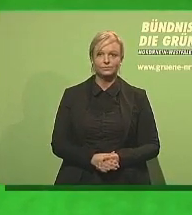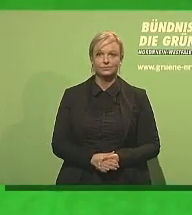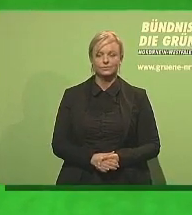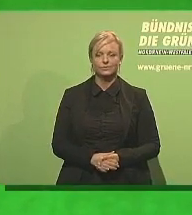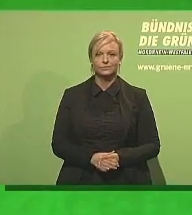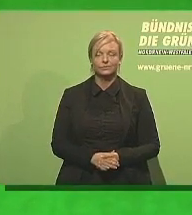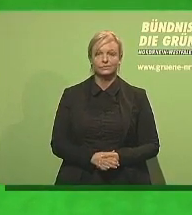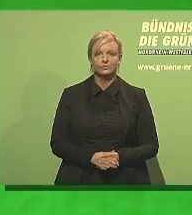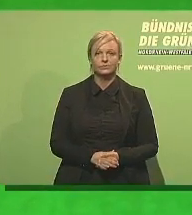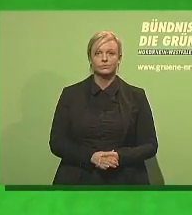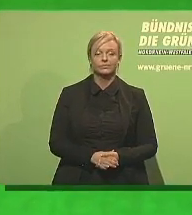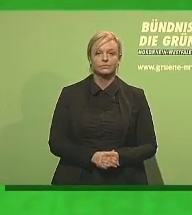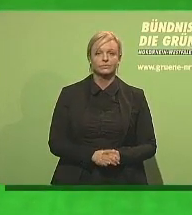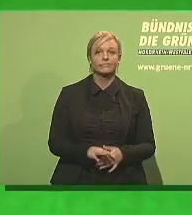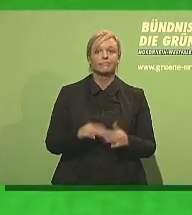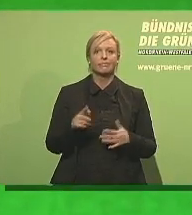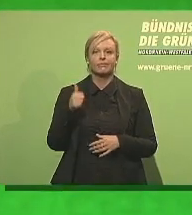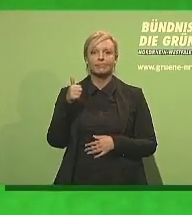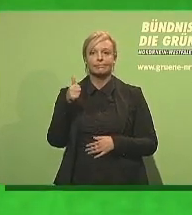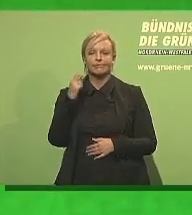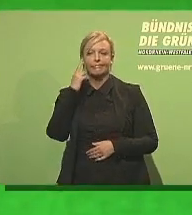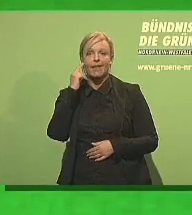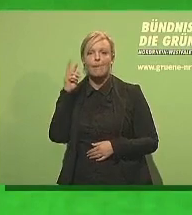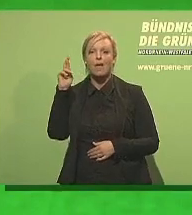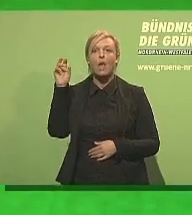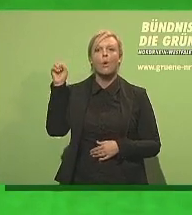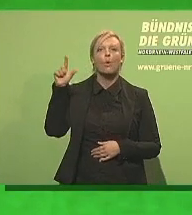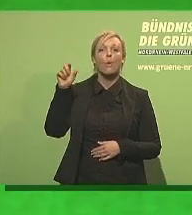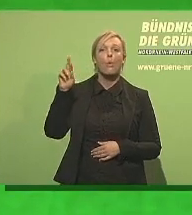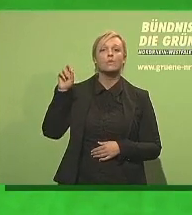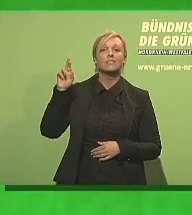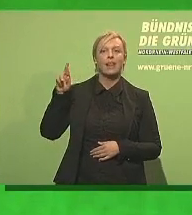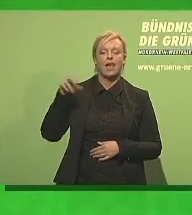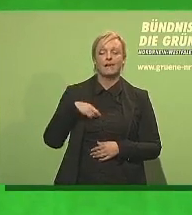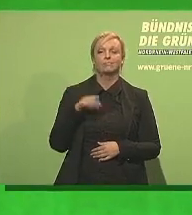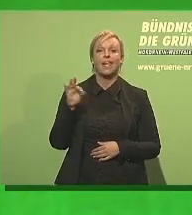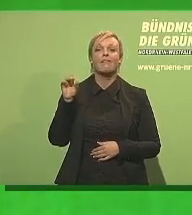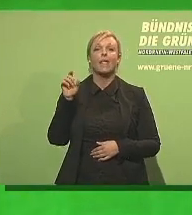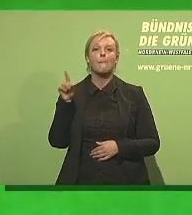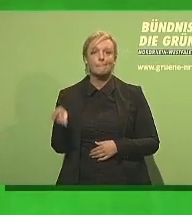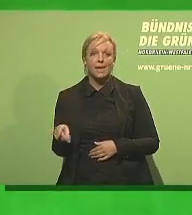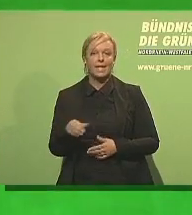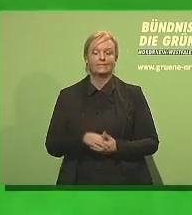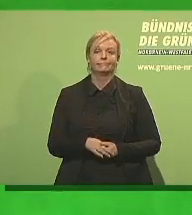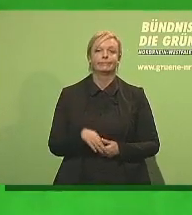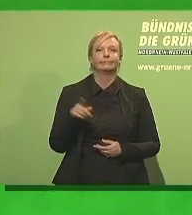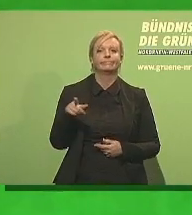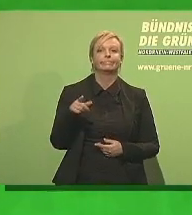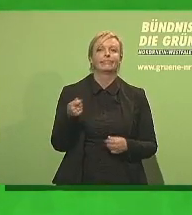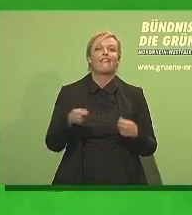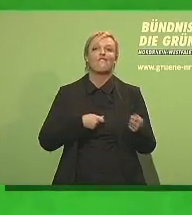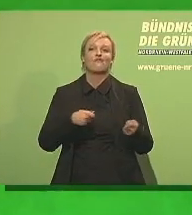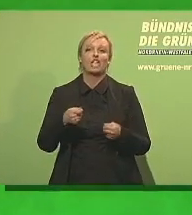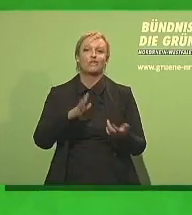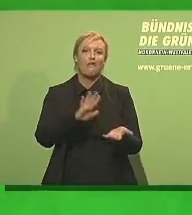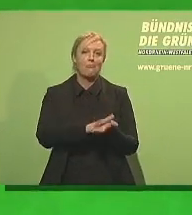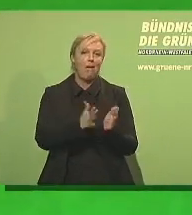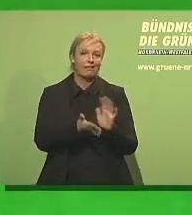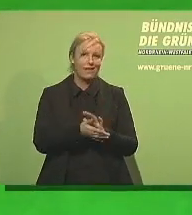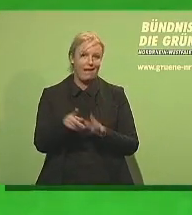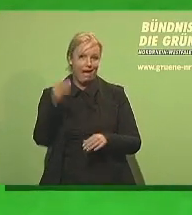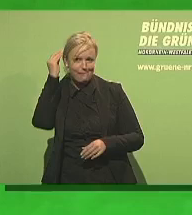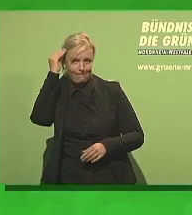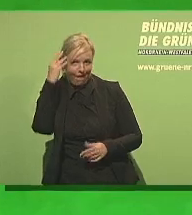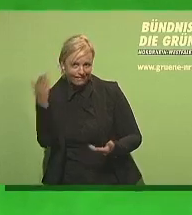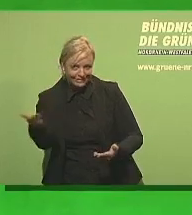Und da gibt es einen, der heißt Rösler, kommt aus der FDP, ist der Wirtschaftspraktikant von Frau Merkel